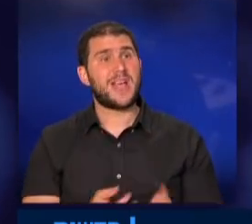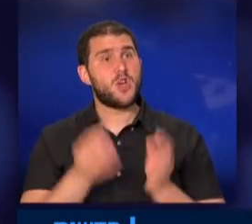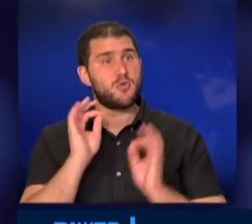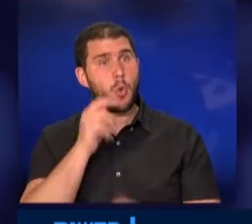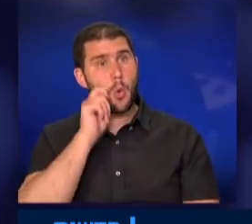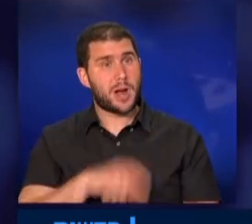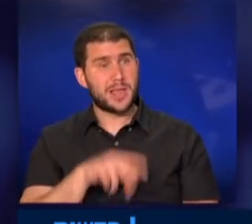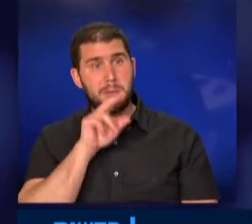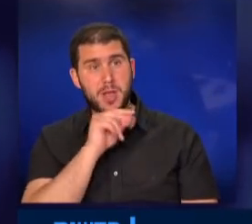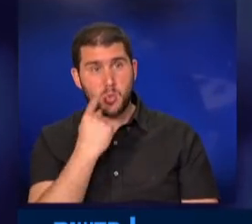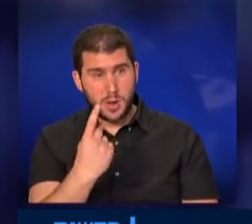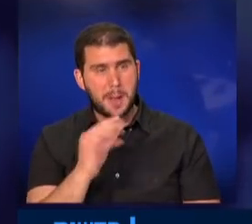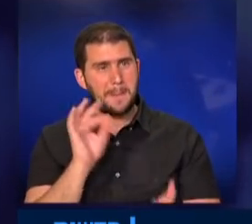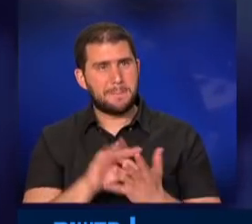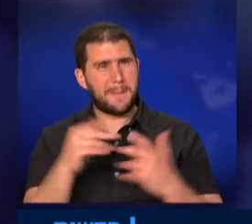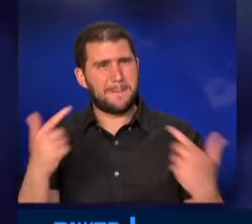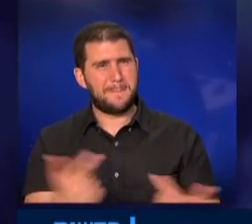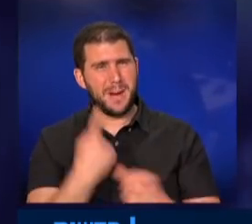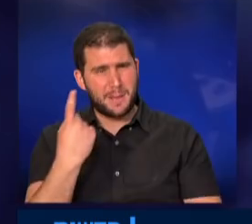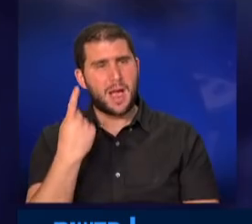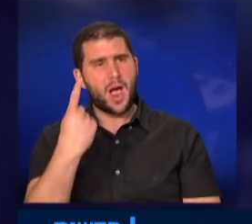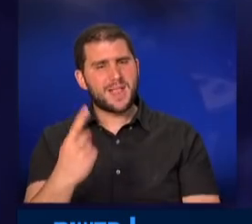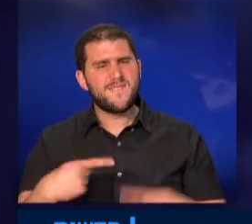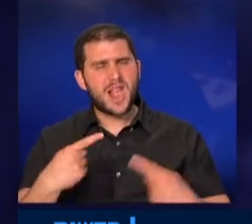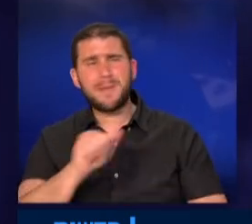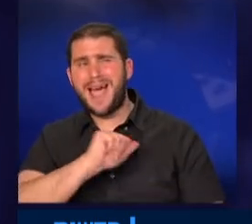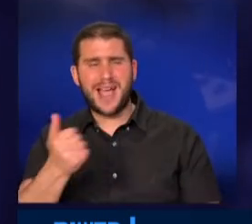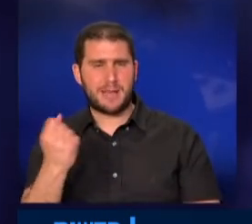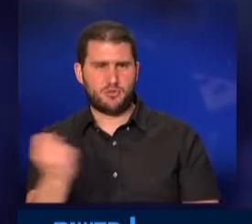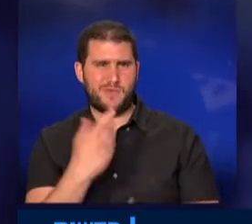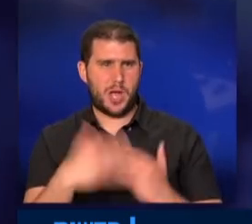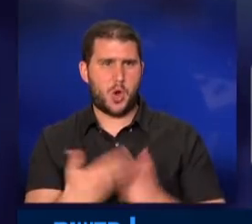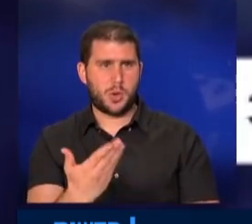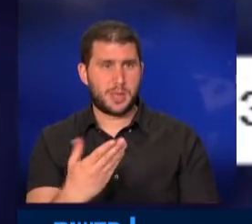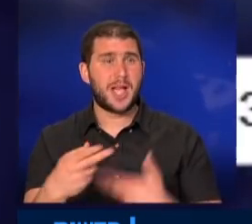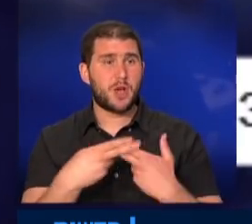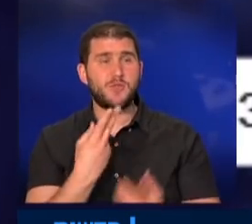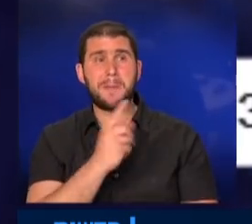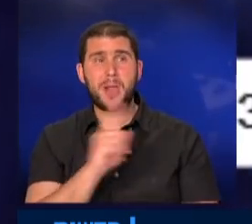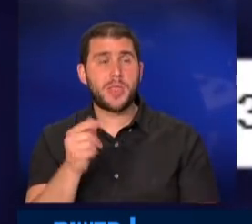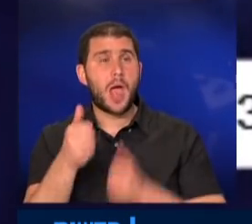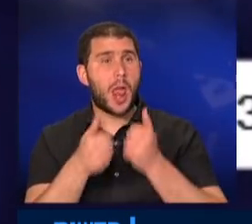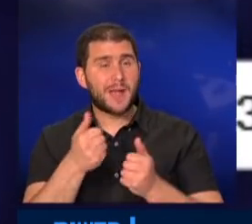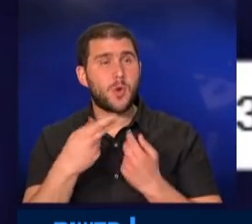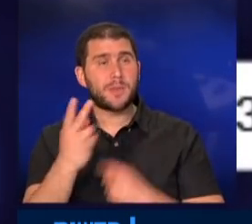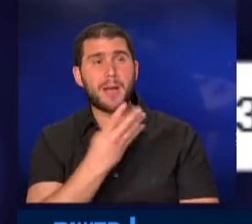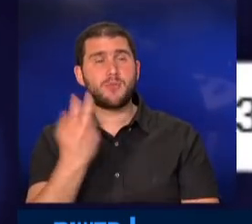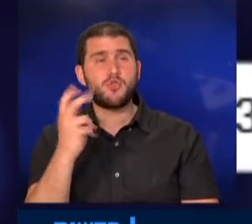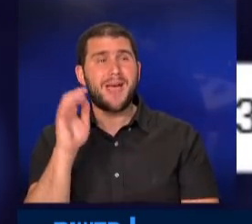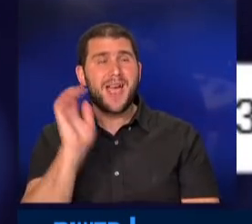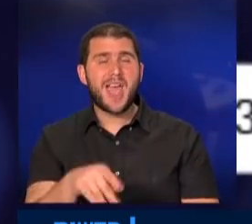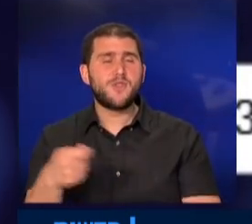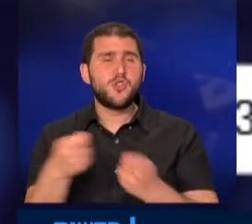אוקראינה בטוויטר, ביום פרוץ המלחמה, הוא אחד הוויראלים בשבוע החולף. קרוב לשני מיליון לייקים ויותר